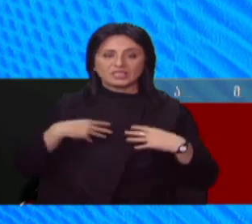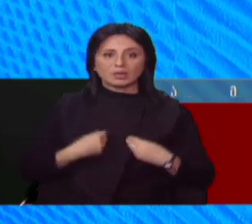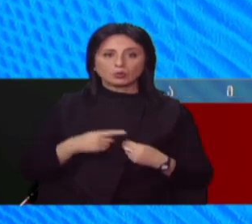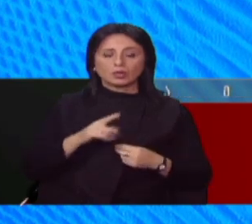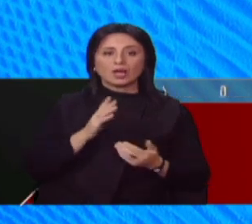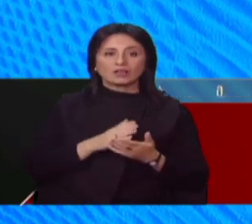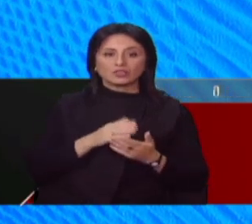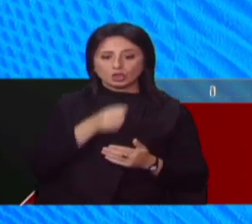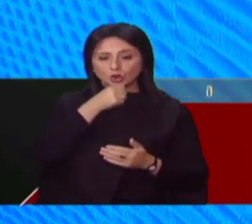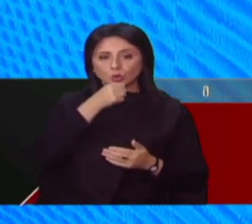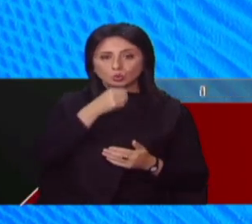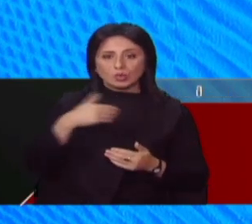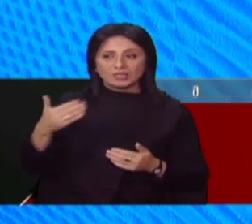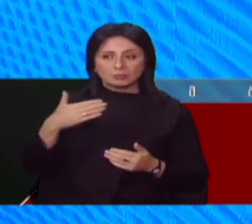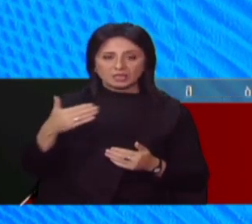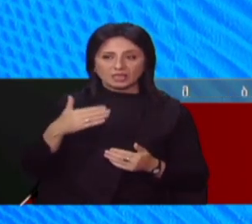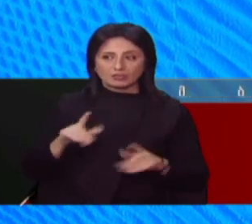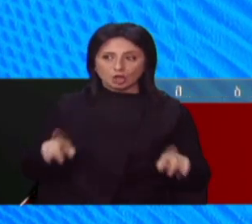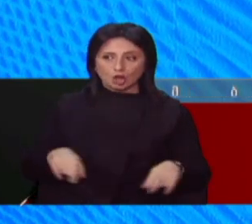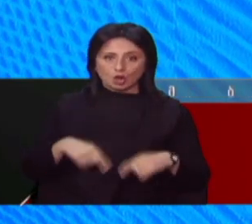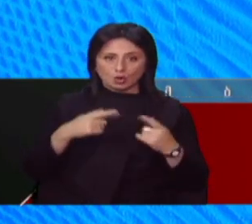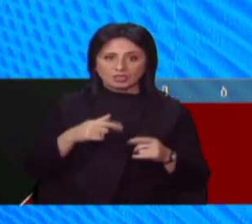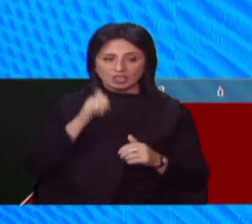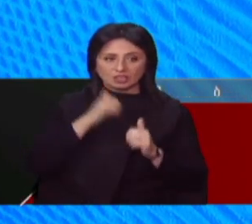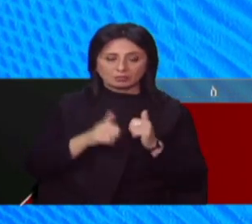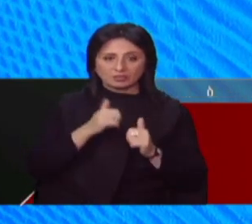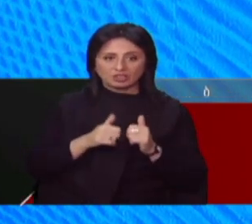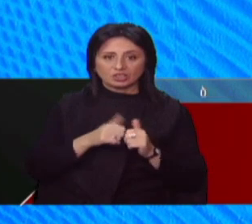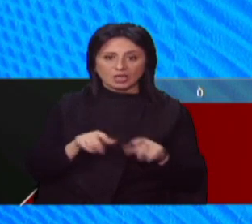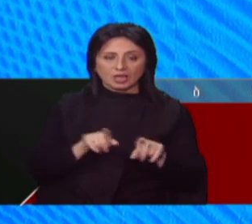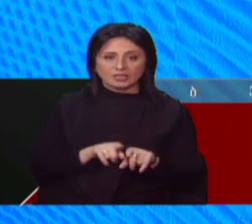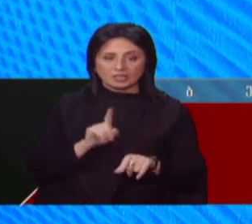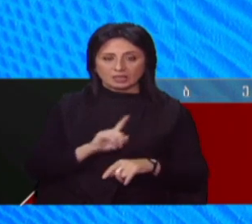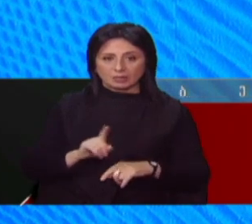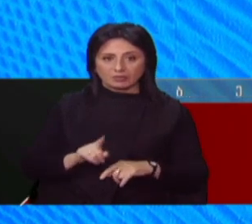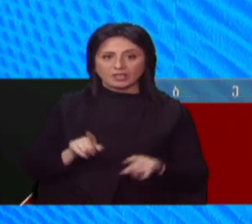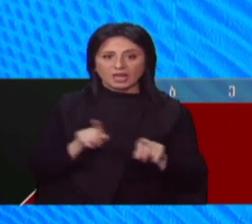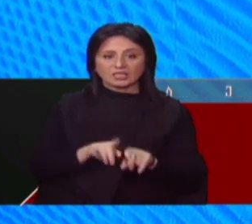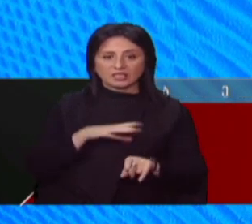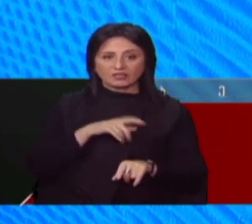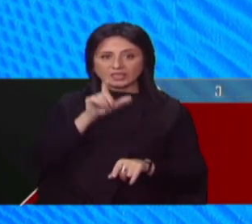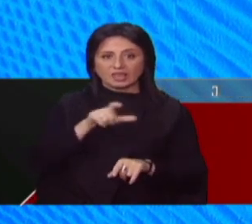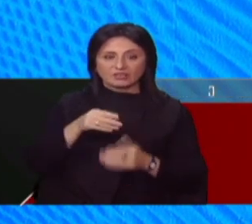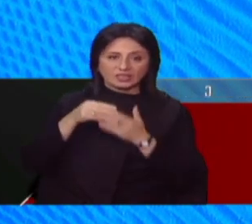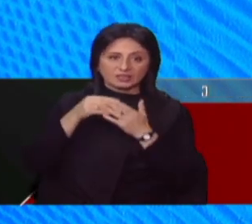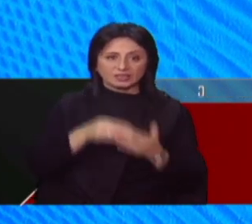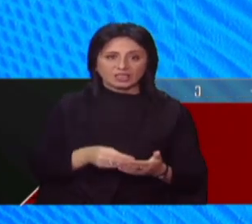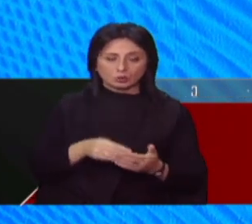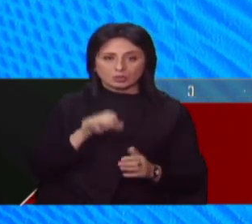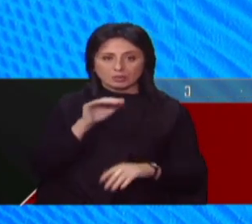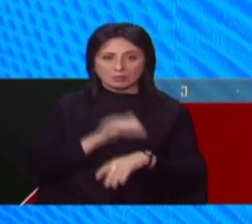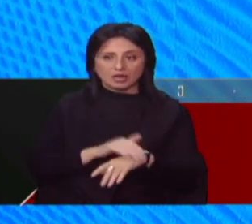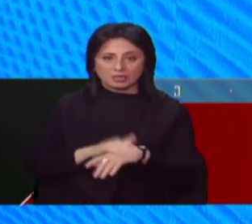ром журналистебис хридан хорцелдеба хшират асети рам асеве иго амурчевозе зецолис